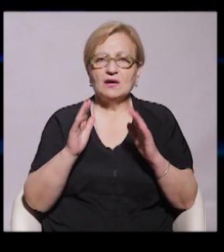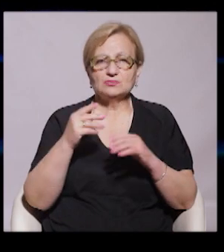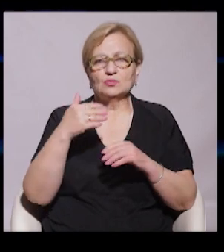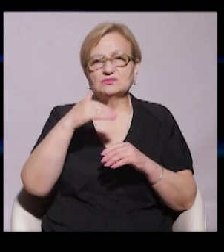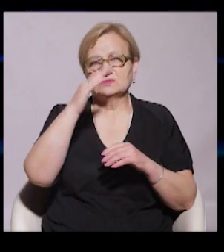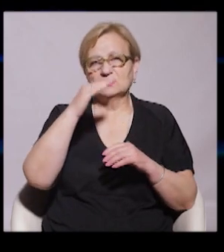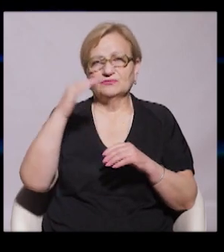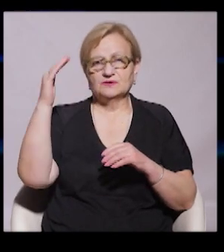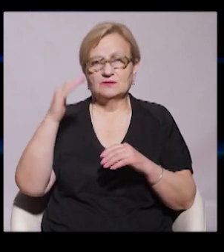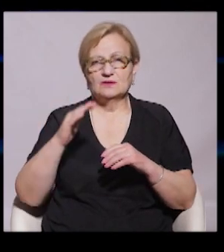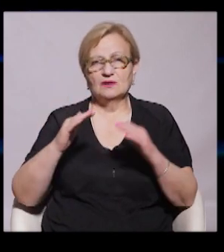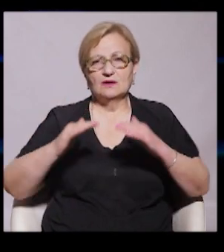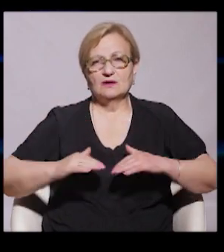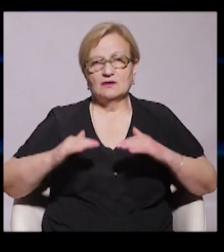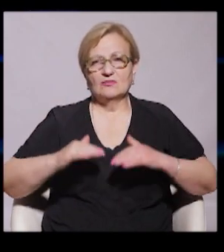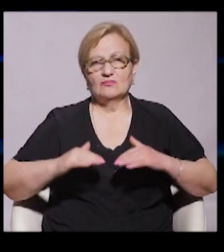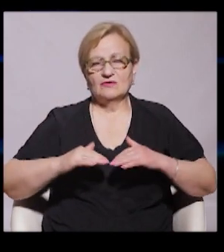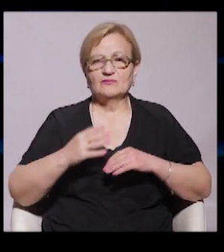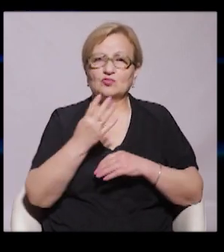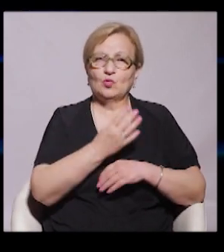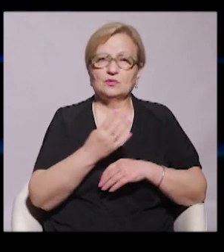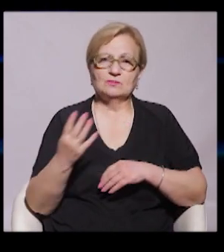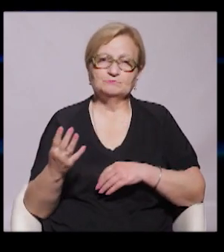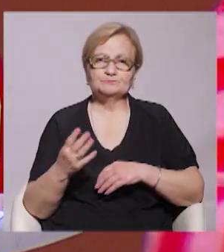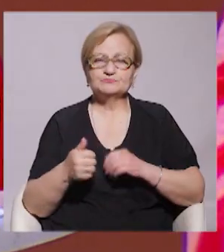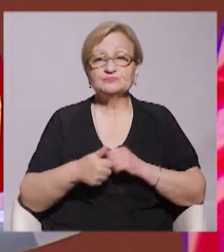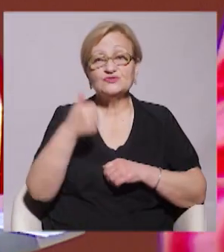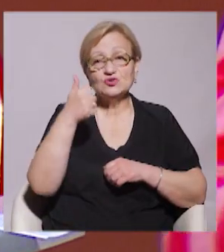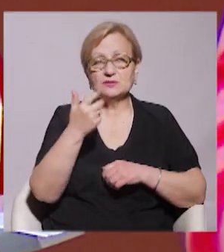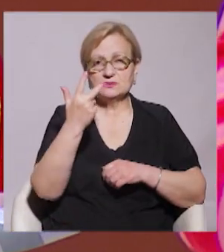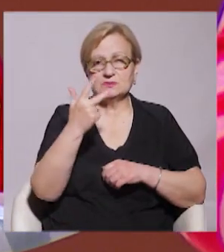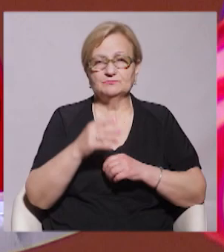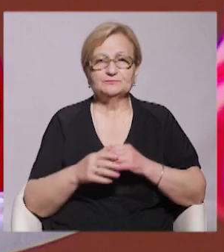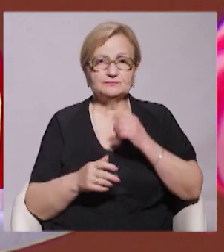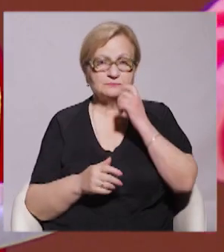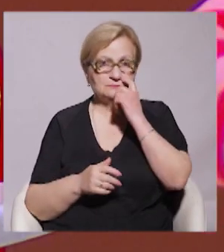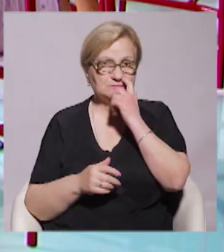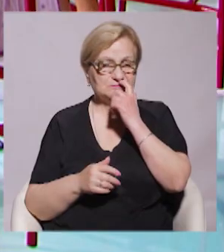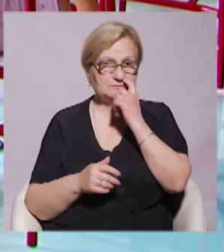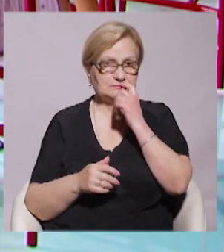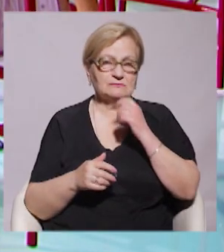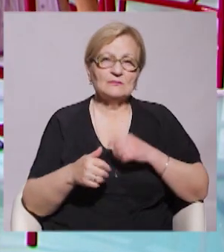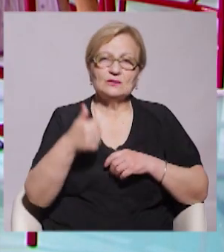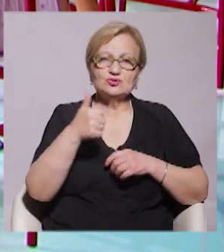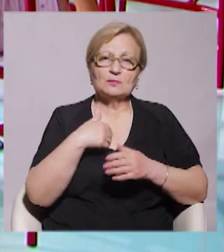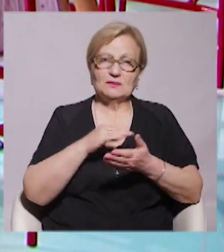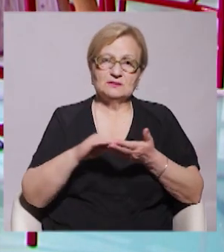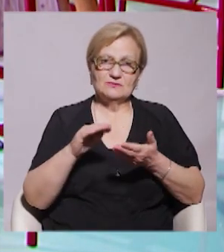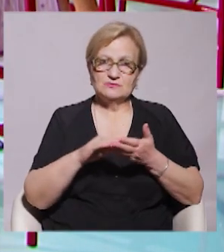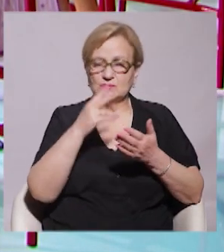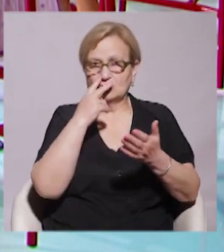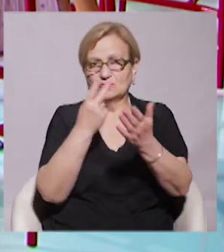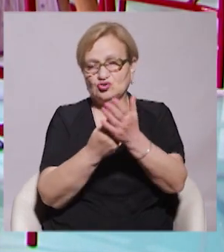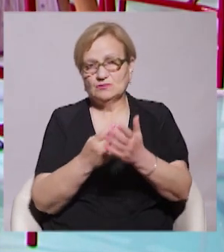უჯრაში გამოვწეროთ სამიანი და ქვედა ორ უჯრაში 4-იანი, ოღონდ ჯერ სამიანები. ერთი წუთი ჯერმე დავწერო დაფაზე თუ შეიძლება,